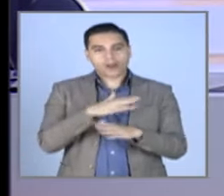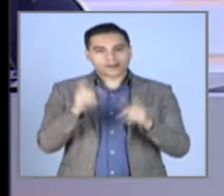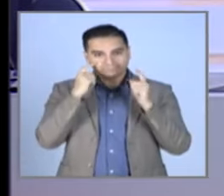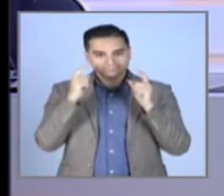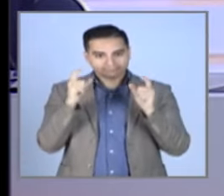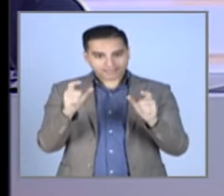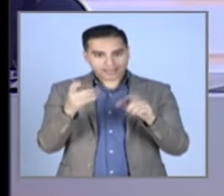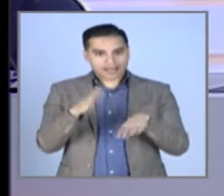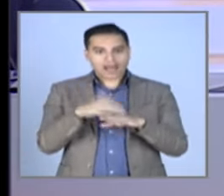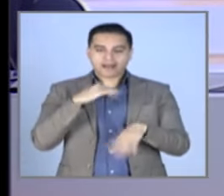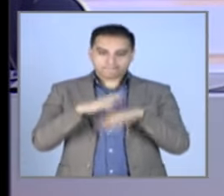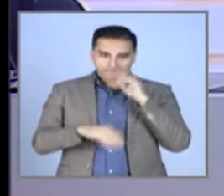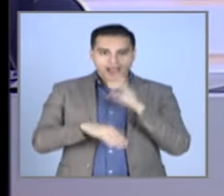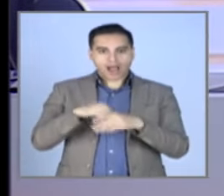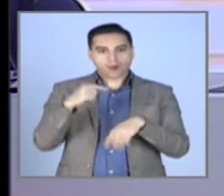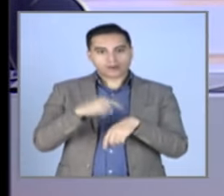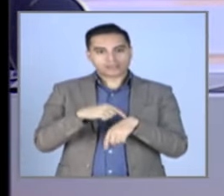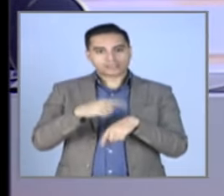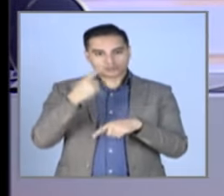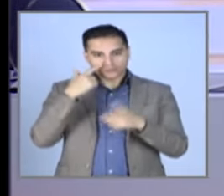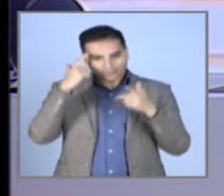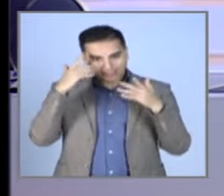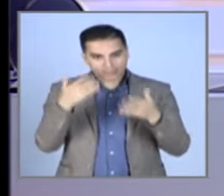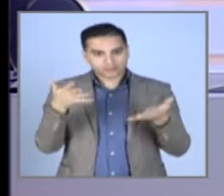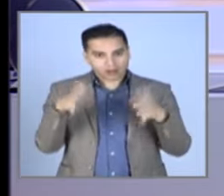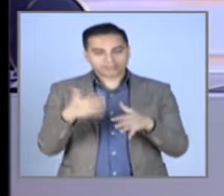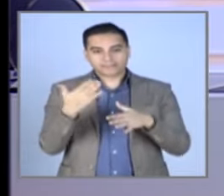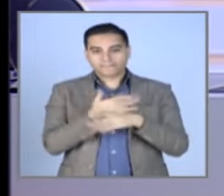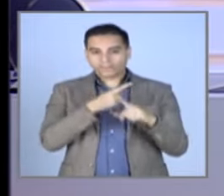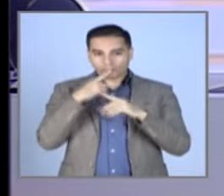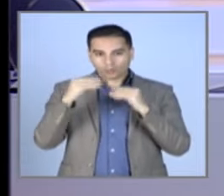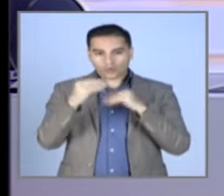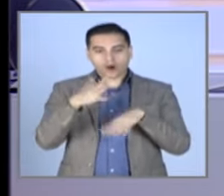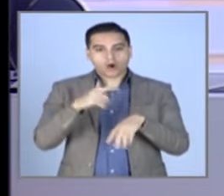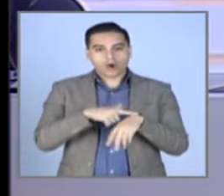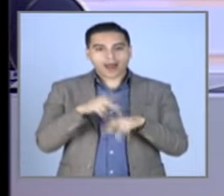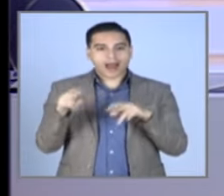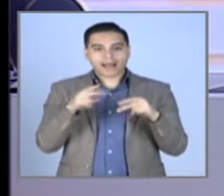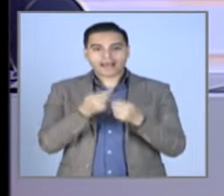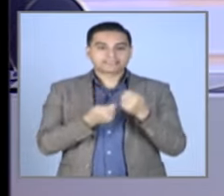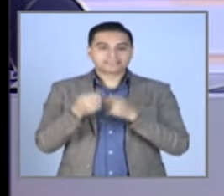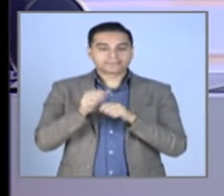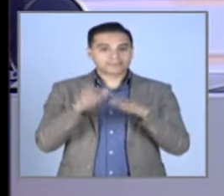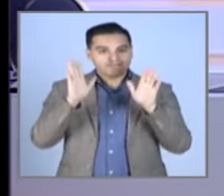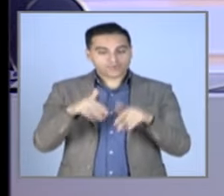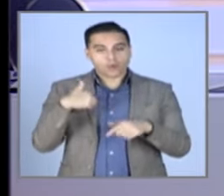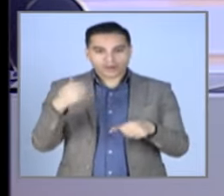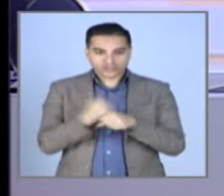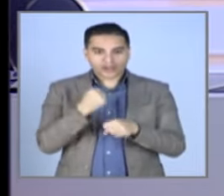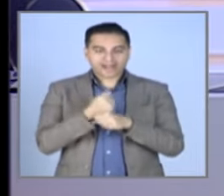نستعد؟ هو احنا بنحاول نستعد طول الوقت، لان احنا زي ما حضرتك قلت من شويه، طول ما الحلقات بتذاع طول ما احنا شغالين